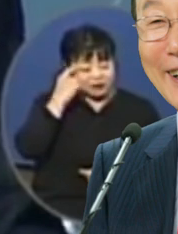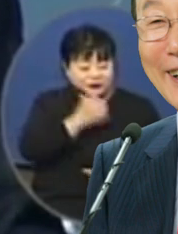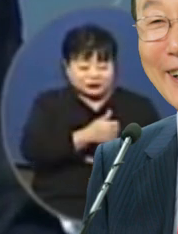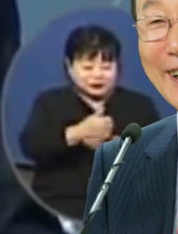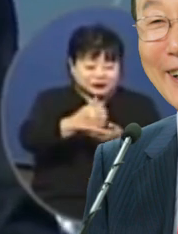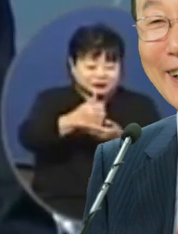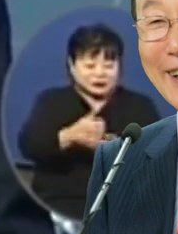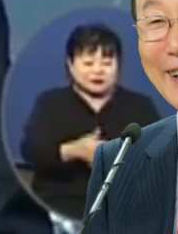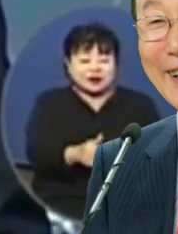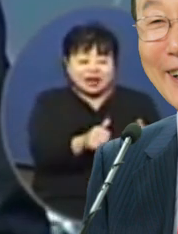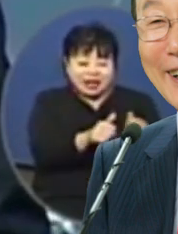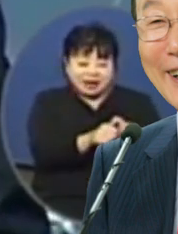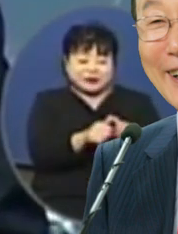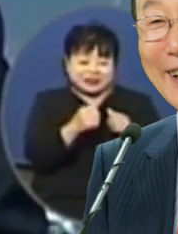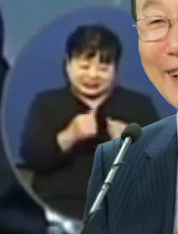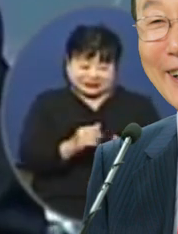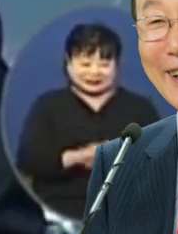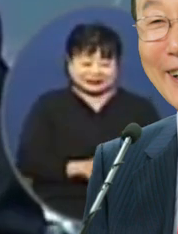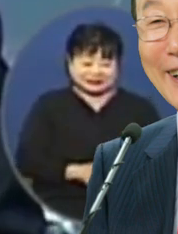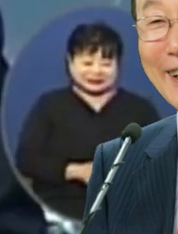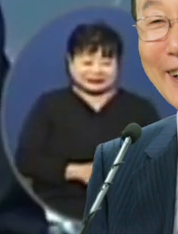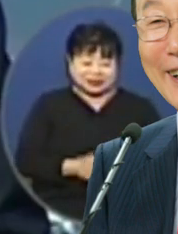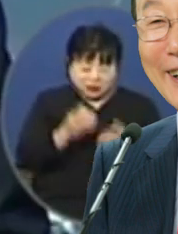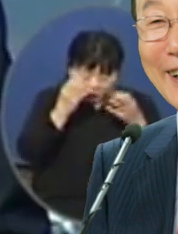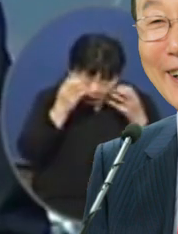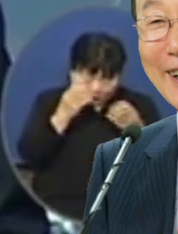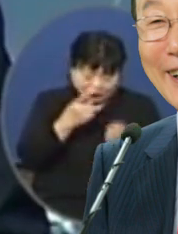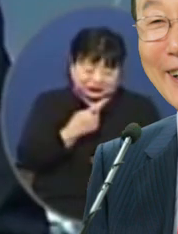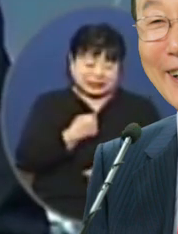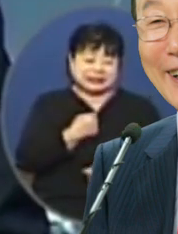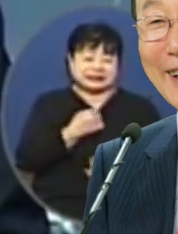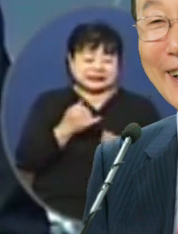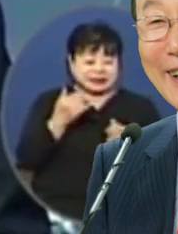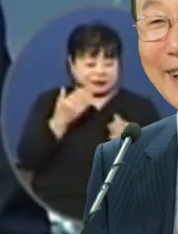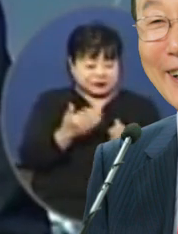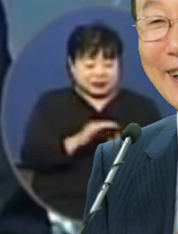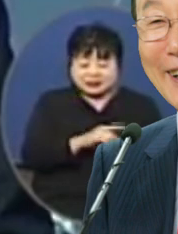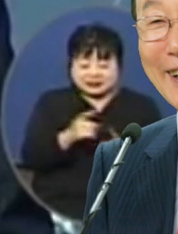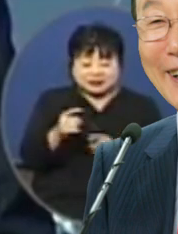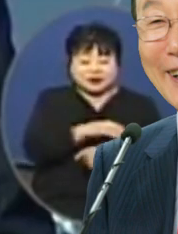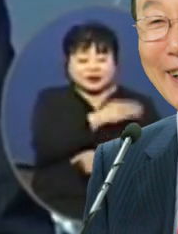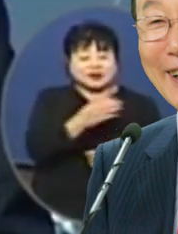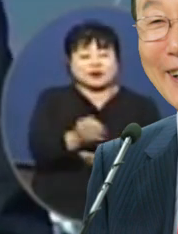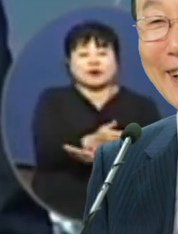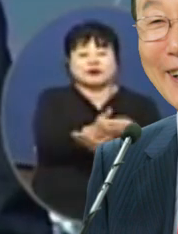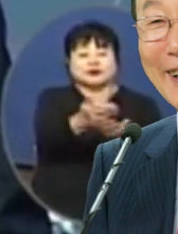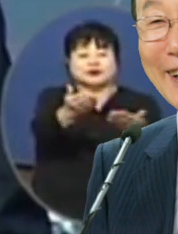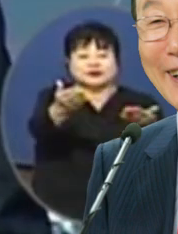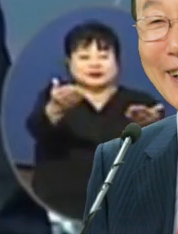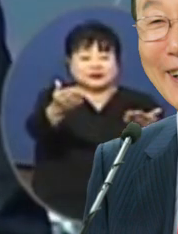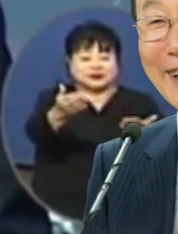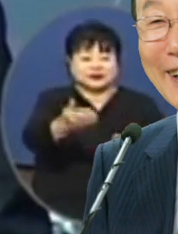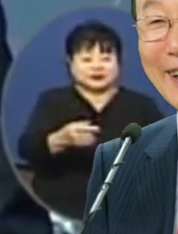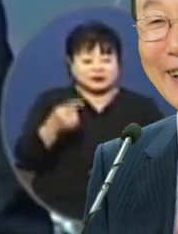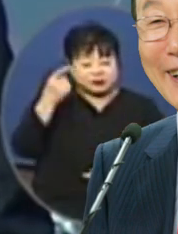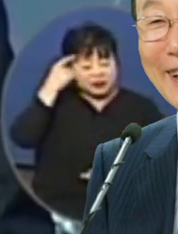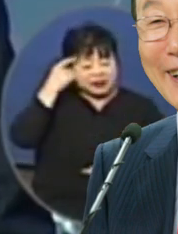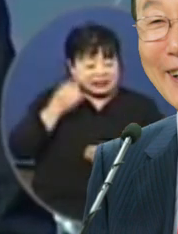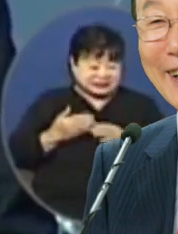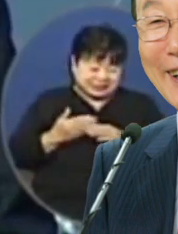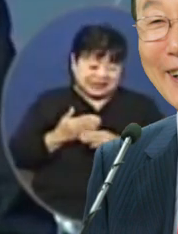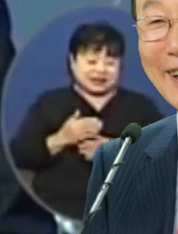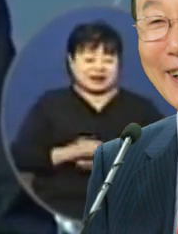주님이 여러분과 함께 계셔서 고통당하는 사람에게 치료의 능력을 베푸는 것을 저의 머릿속에